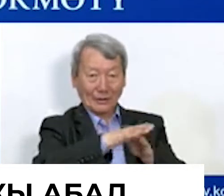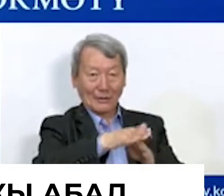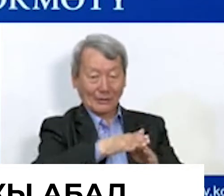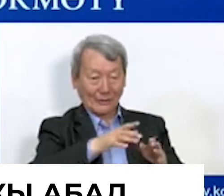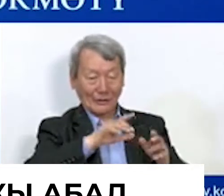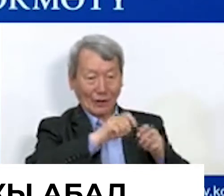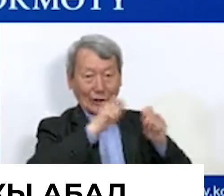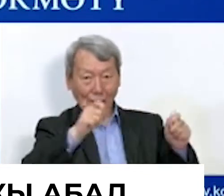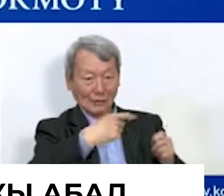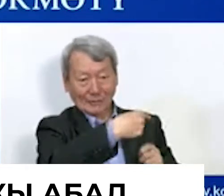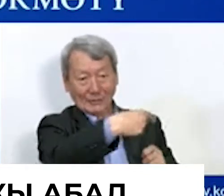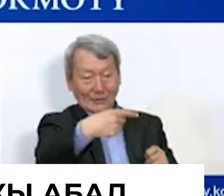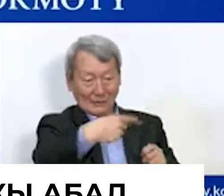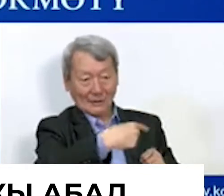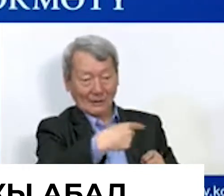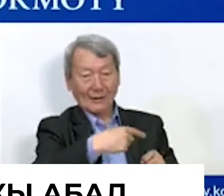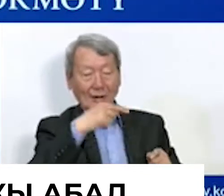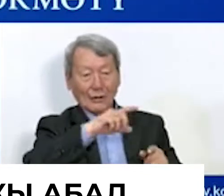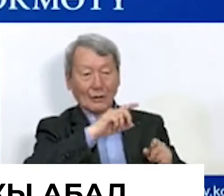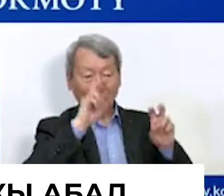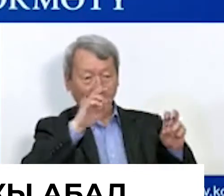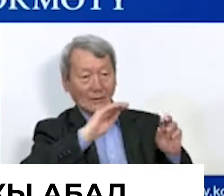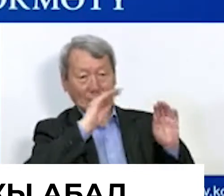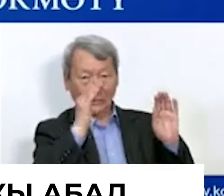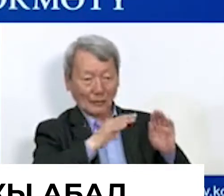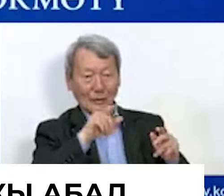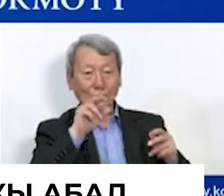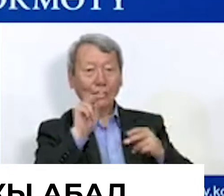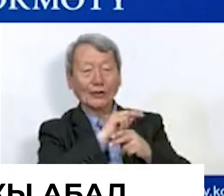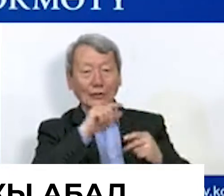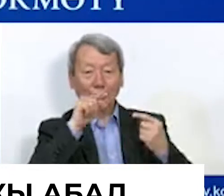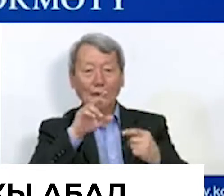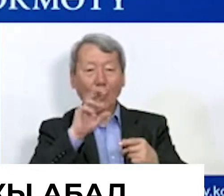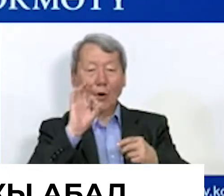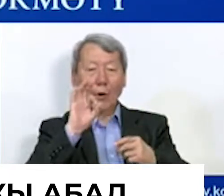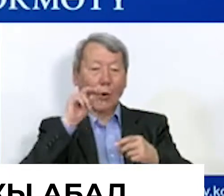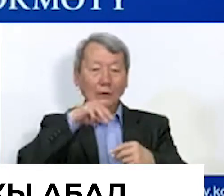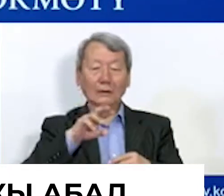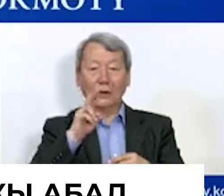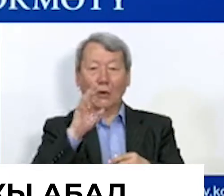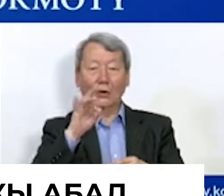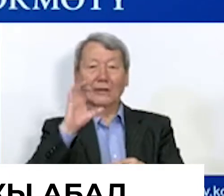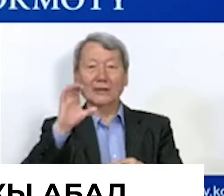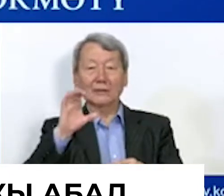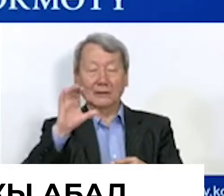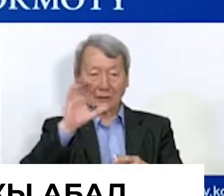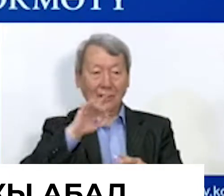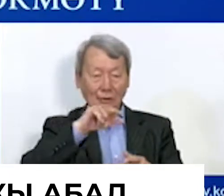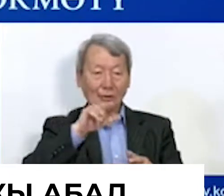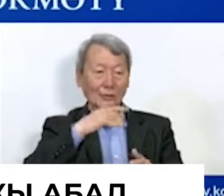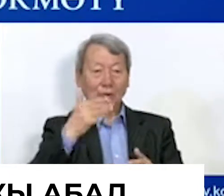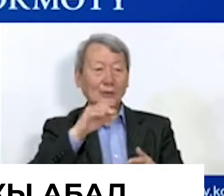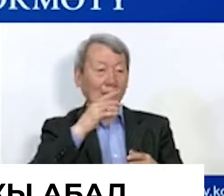атайын стационар ачылып, ошол жерде коронавируска да каршы и өзүнүн негизги оорусуна каршы